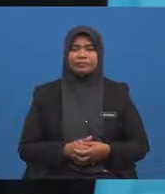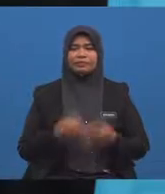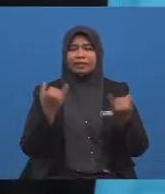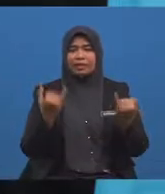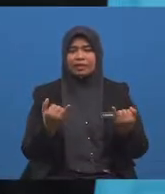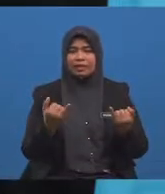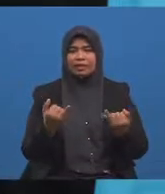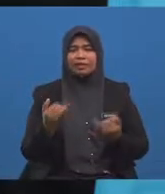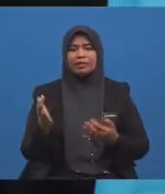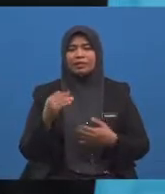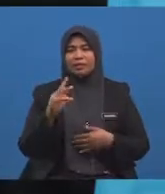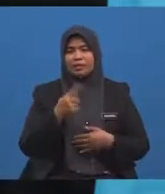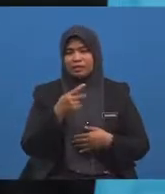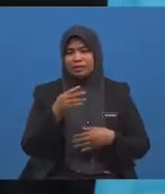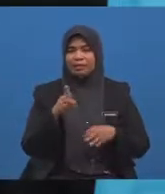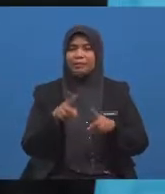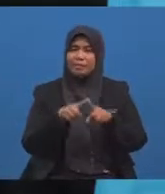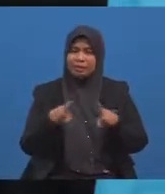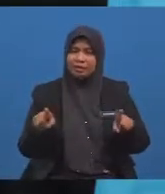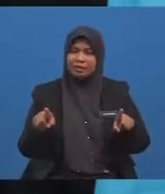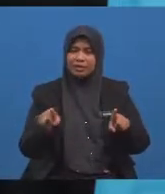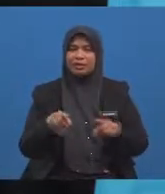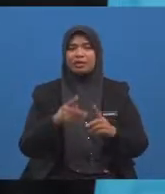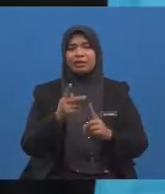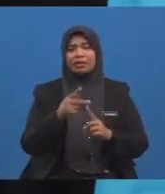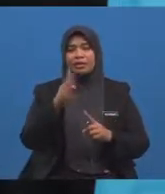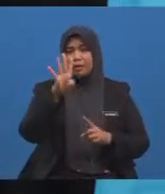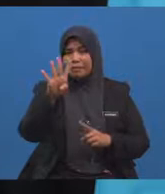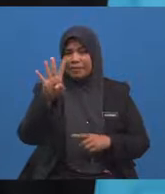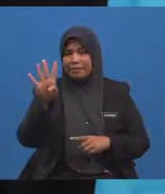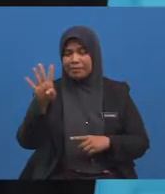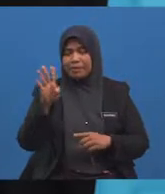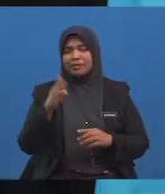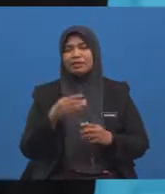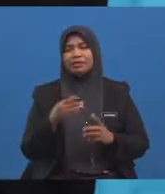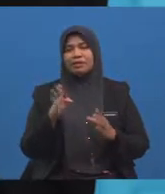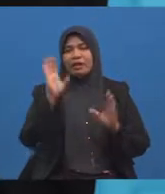Sekarang, mari kita bandingkan keempat-empat gambar ini.